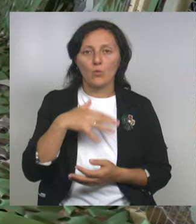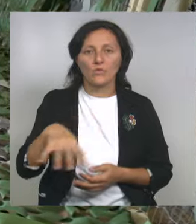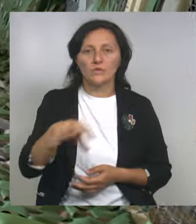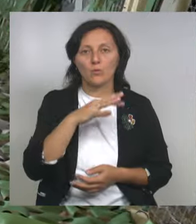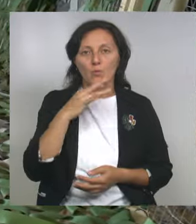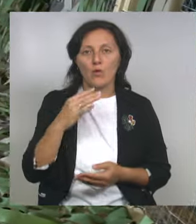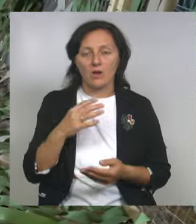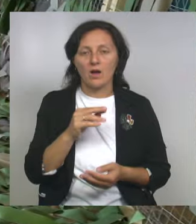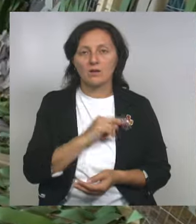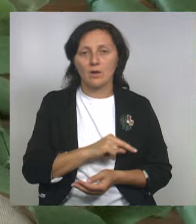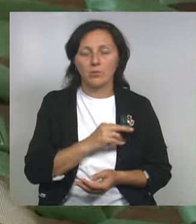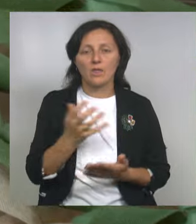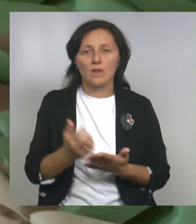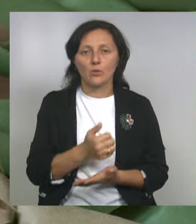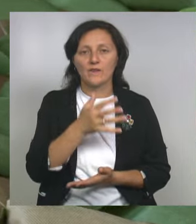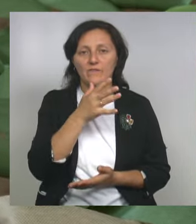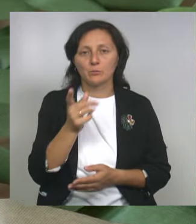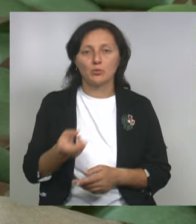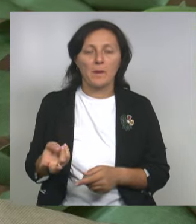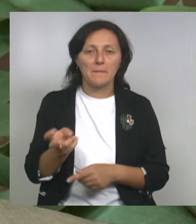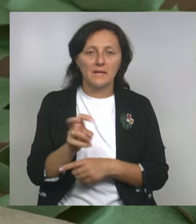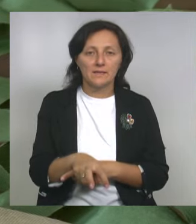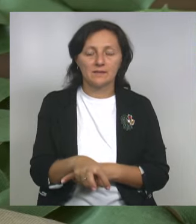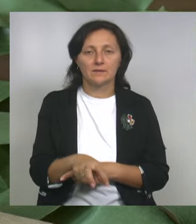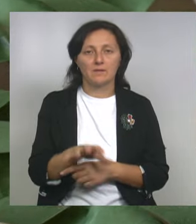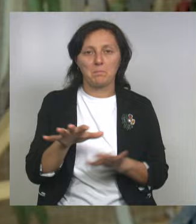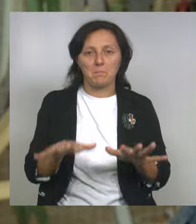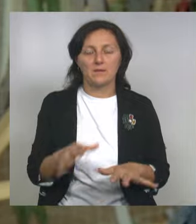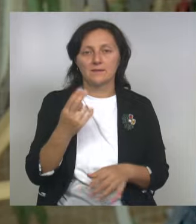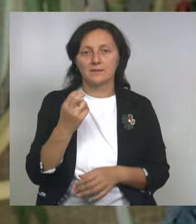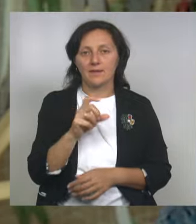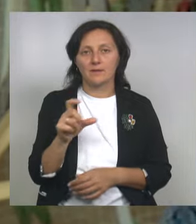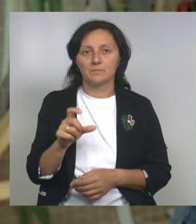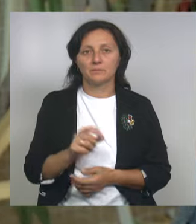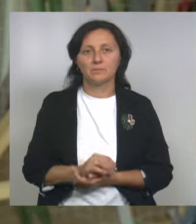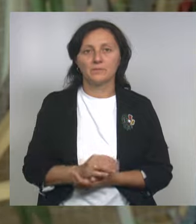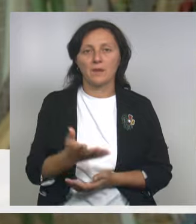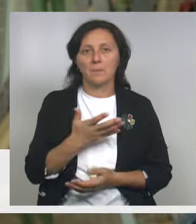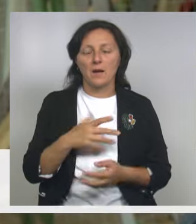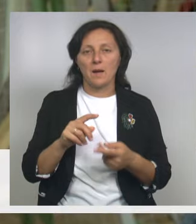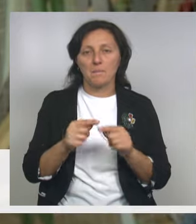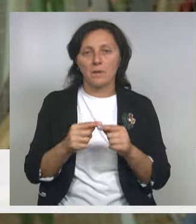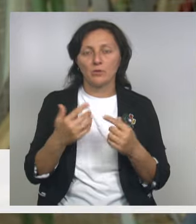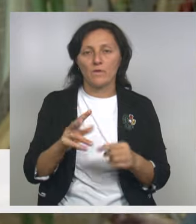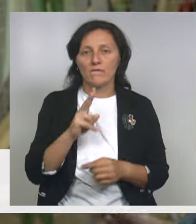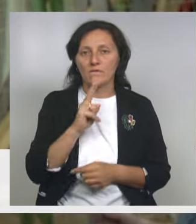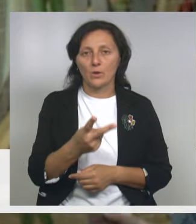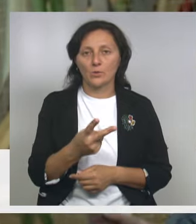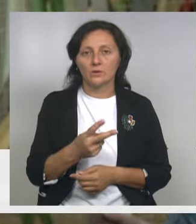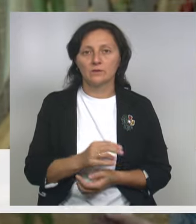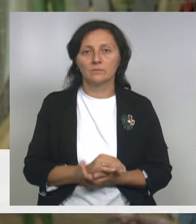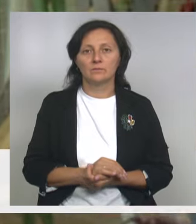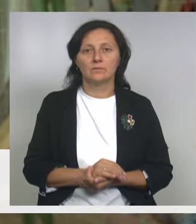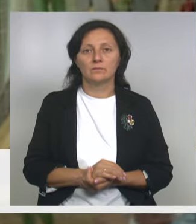хозяйству, все равно находят время, чтобы прийти в, так сказать, производственный цех. Плетем второй год сети.